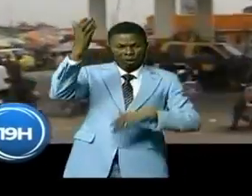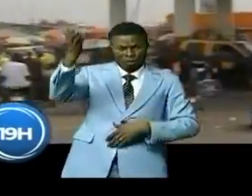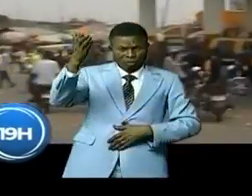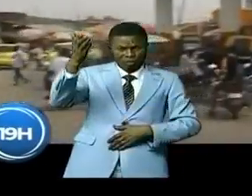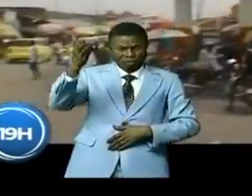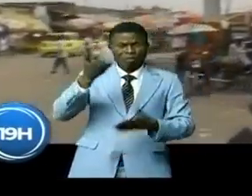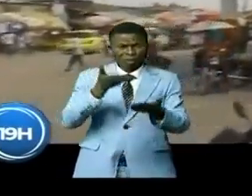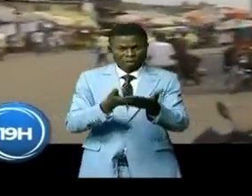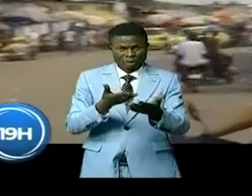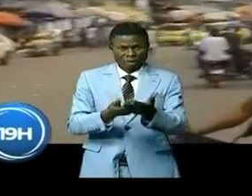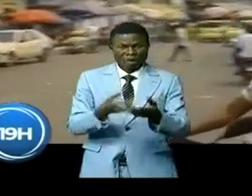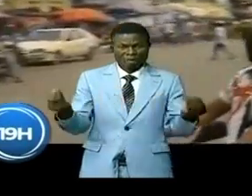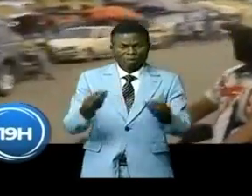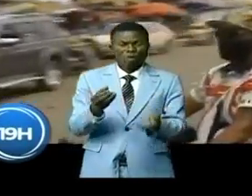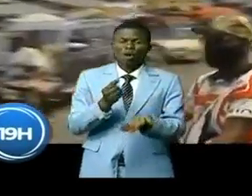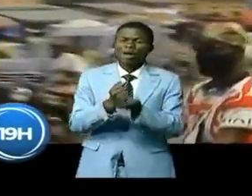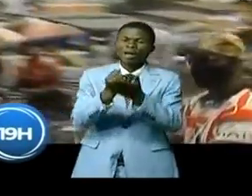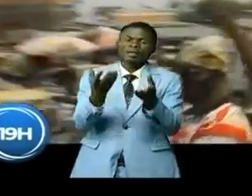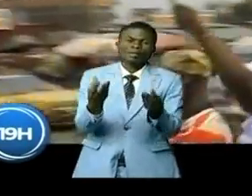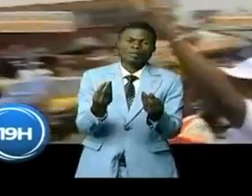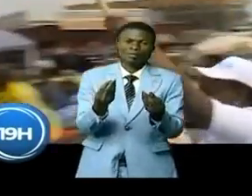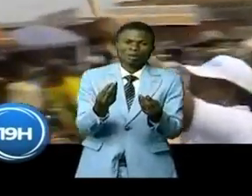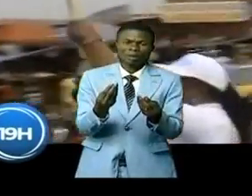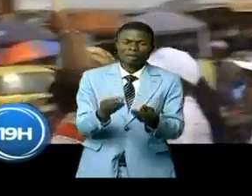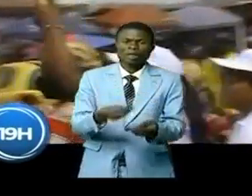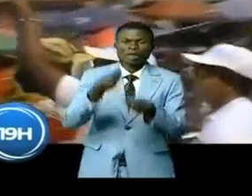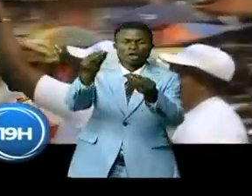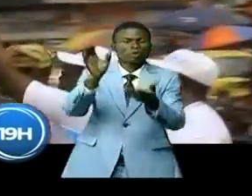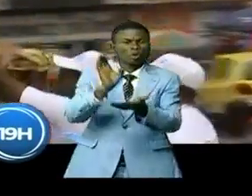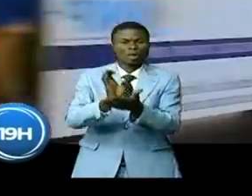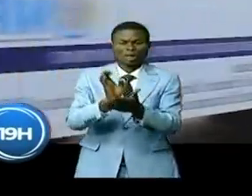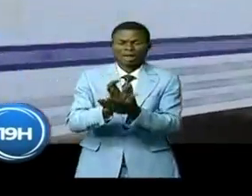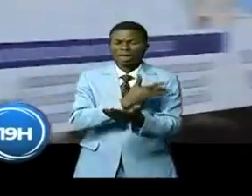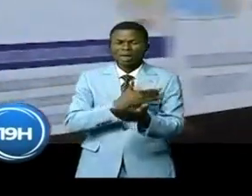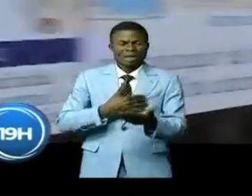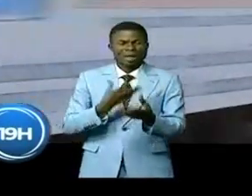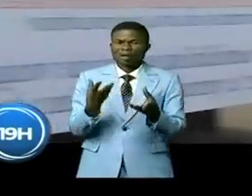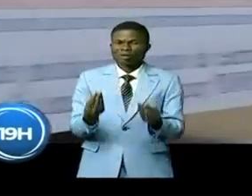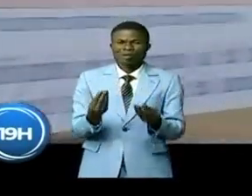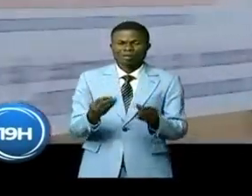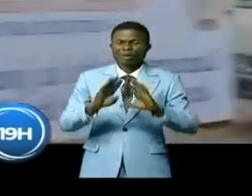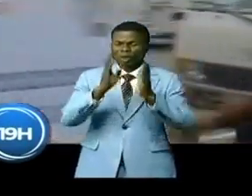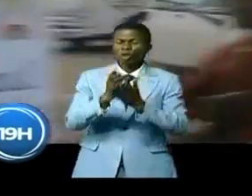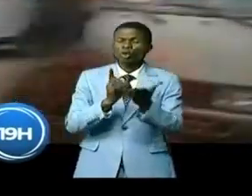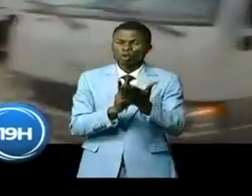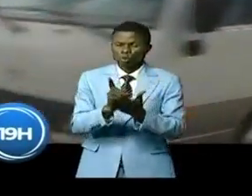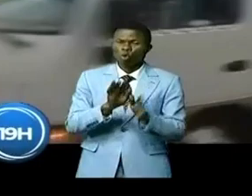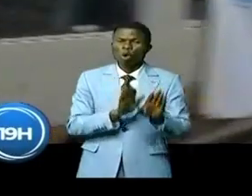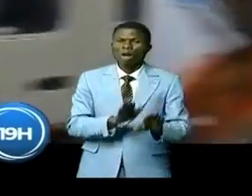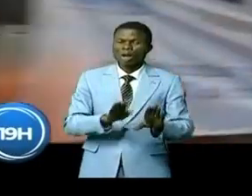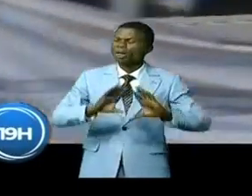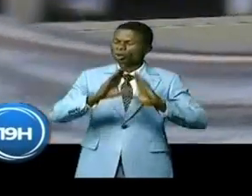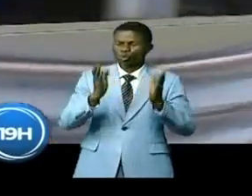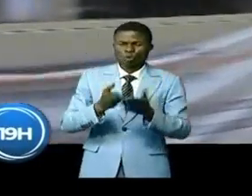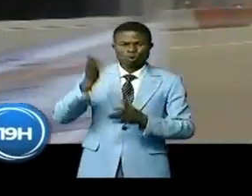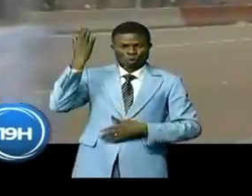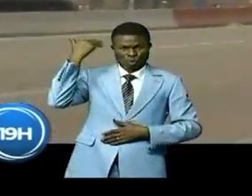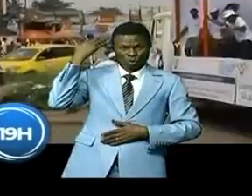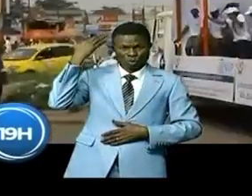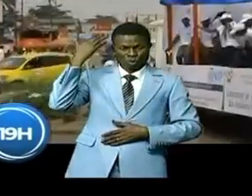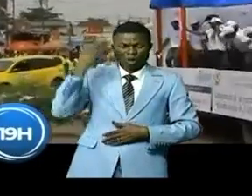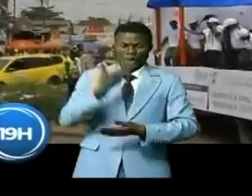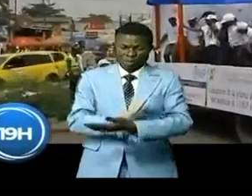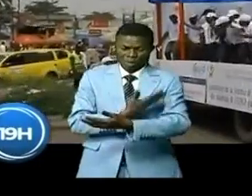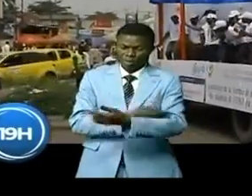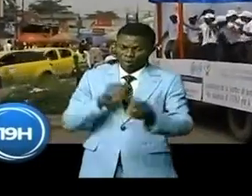Ceci afin de faciliter la délivrance de la carte d'identité aux ayants droit attendaient tout Congolais, du nourrisson